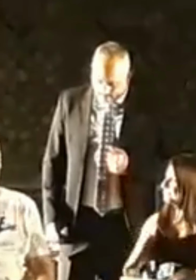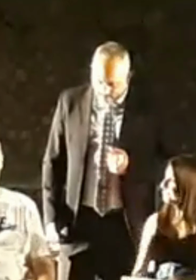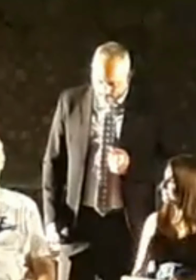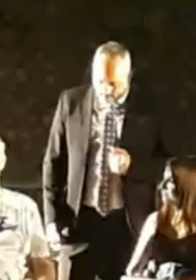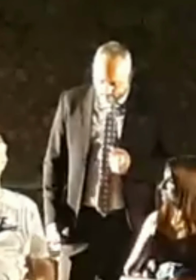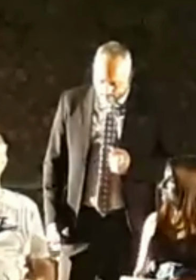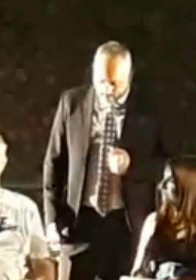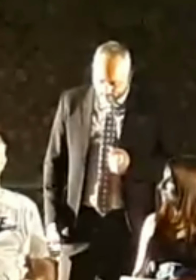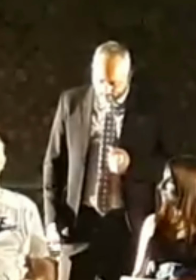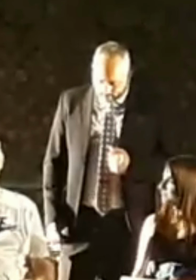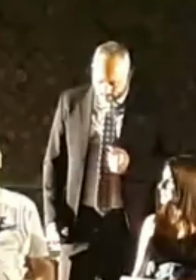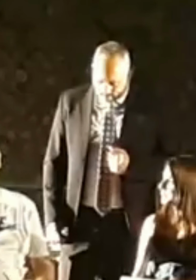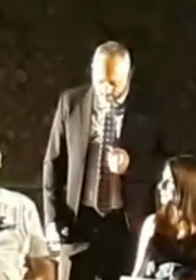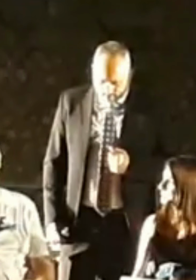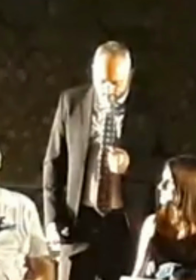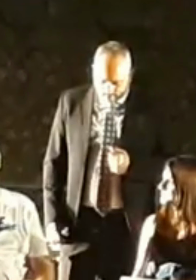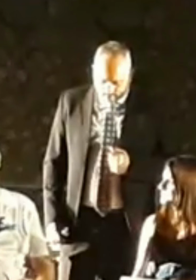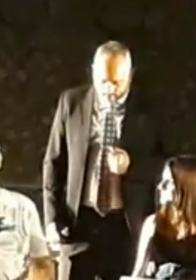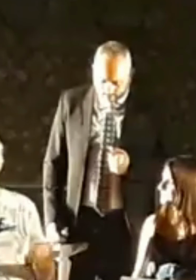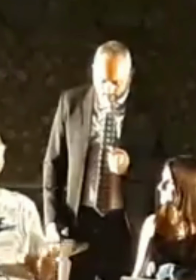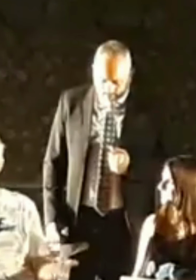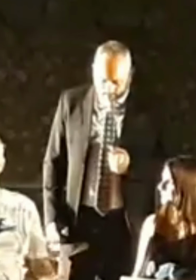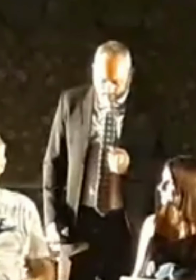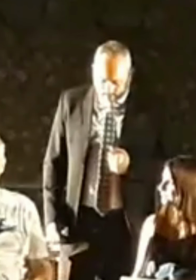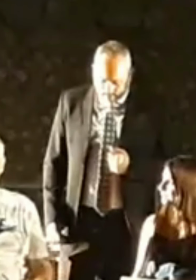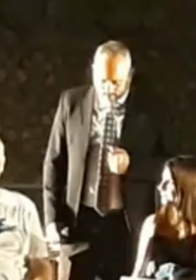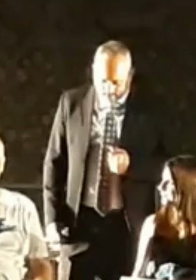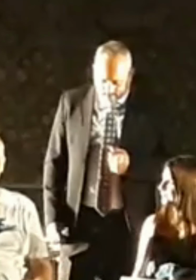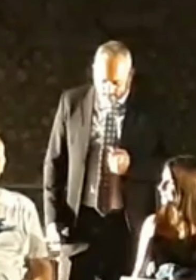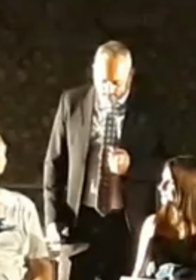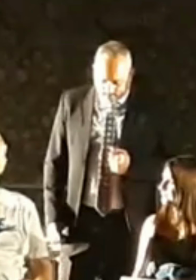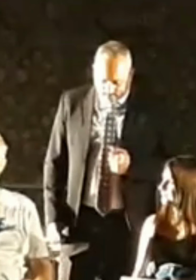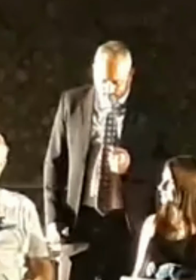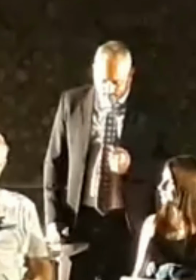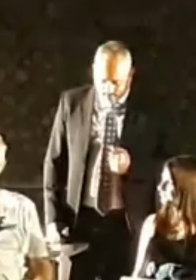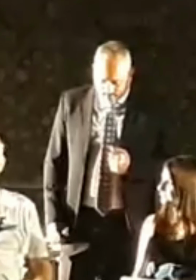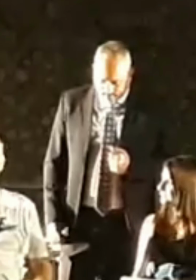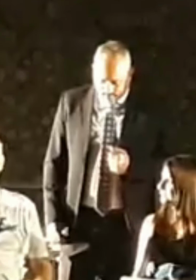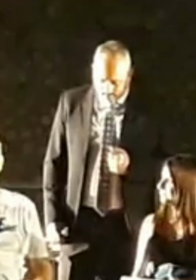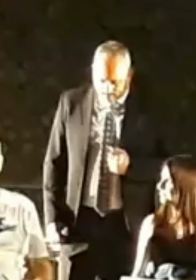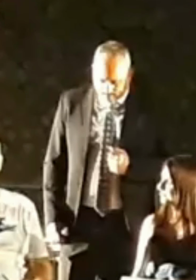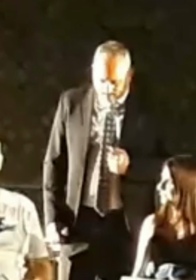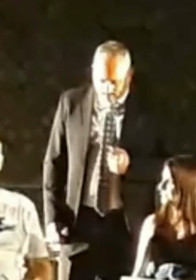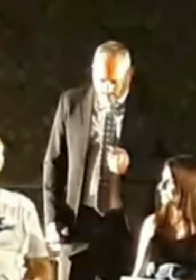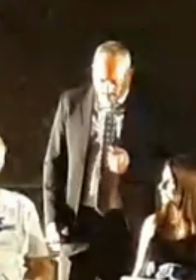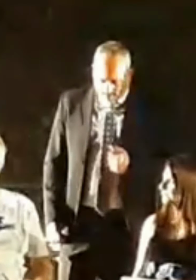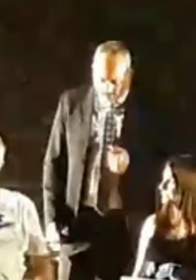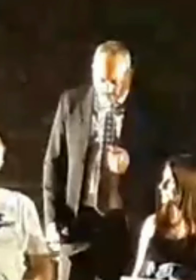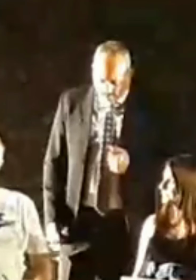presente alla manifestazione della giornata nazionale Down, abbiamo fatto un piccolo